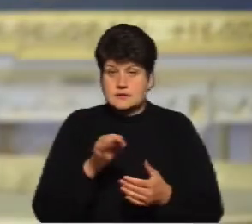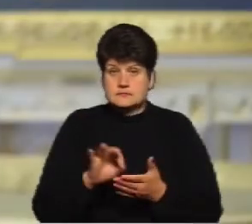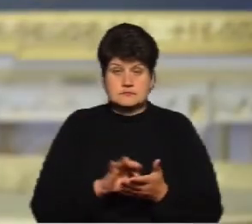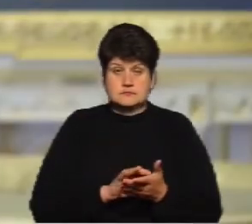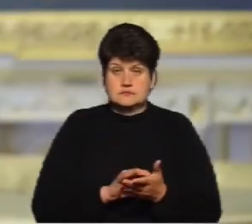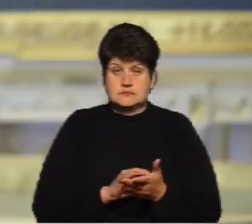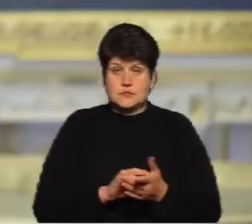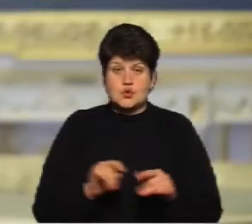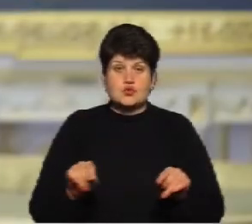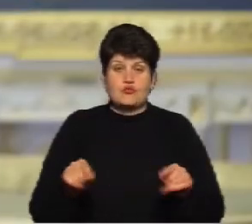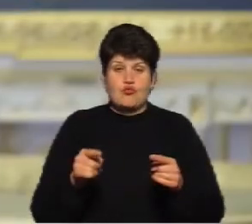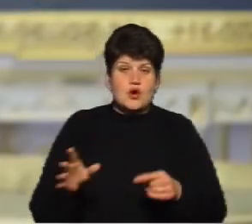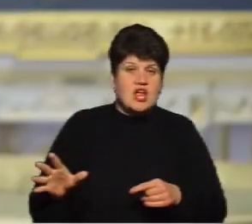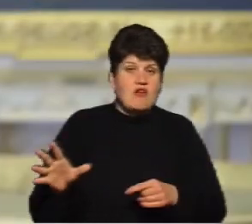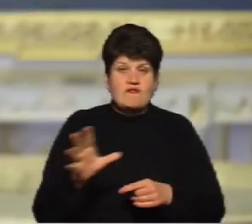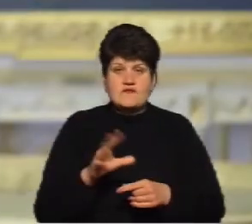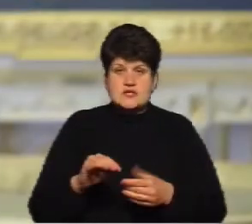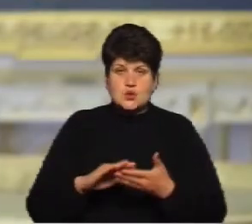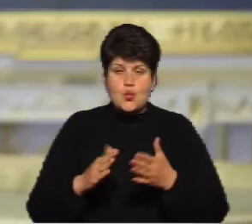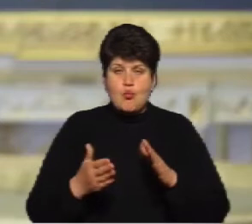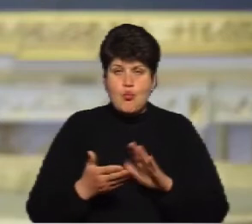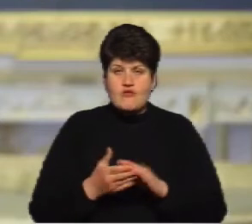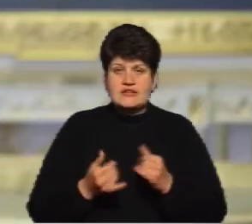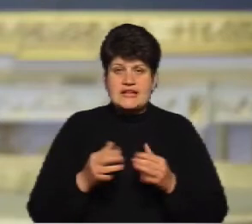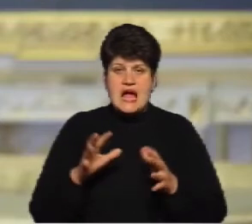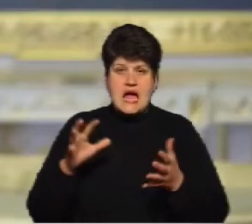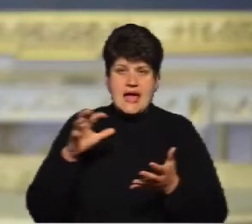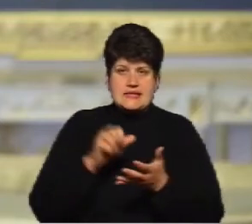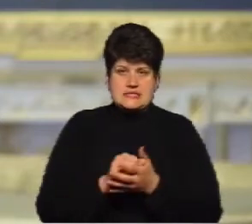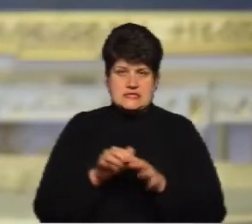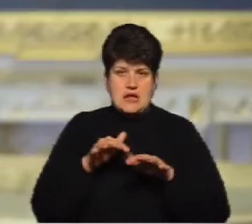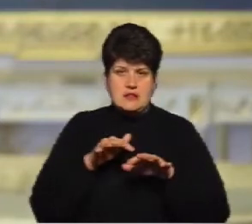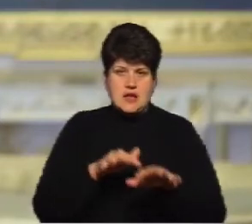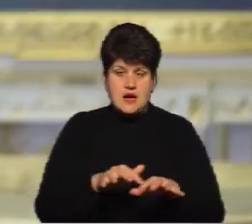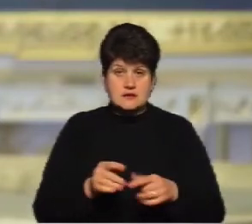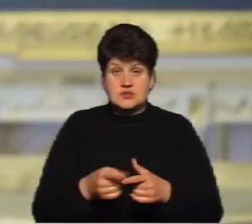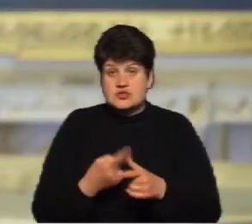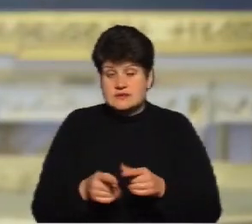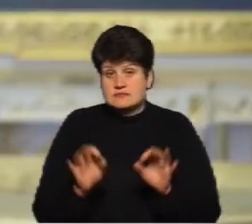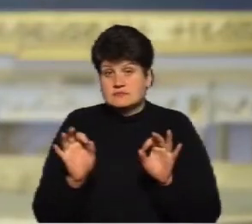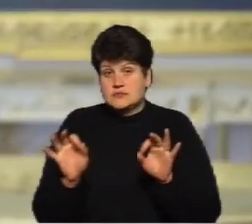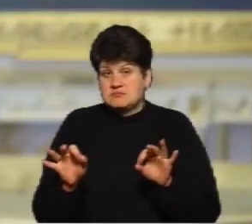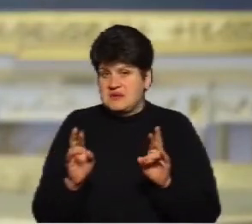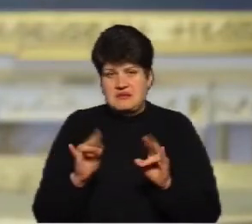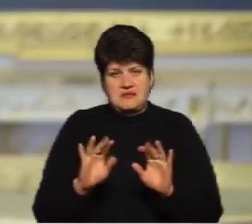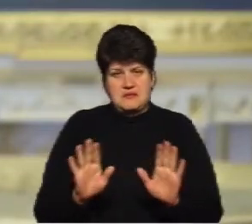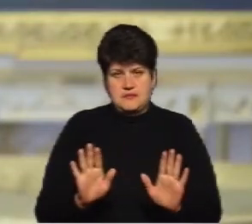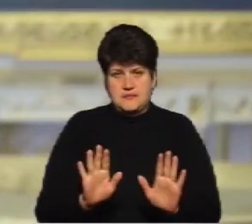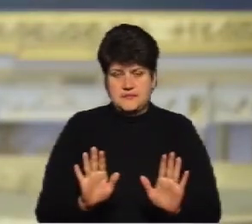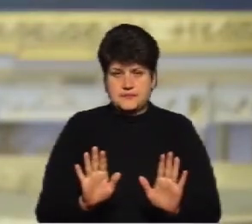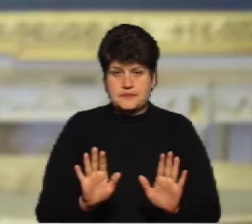створює всі передумови для ескалації. Чи це логічно? Ні.